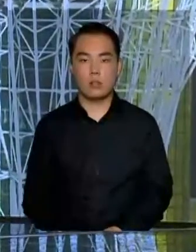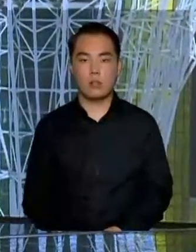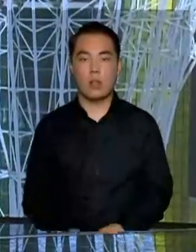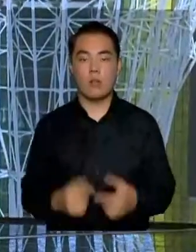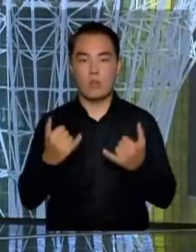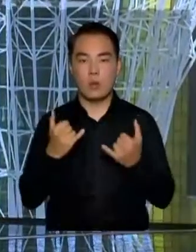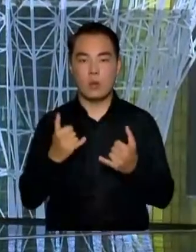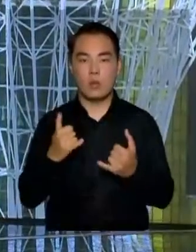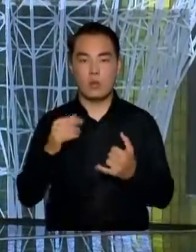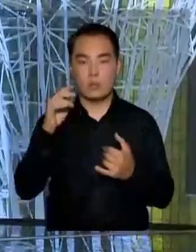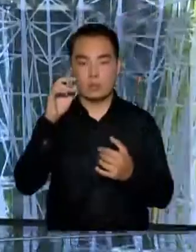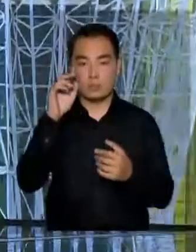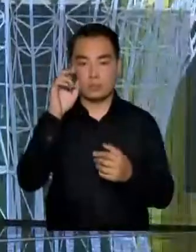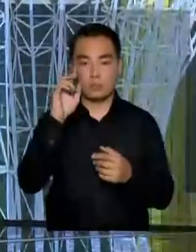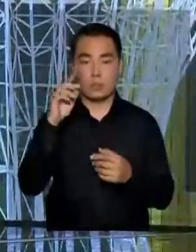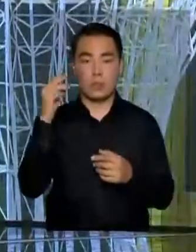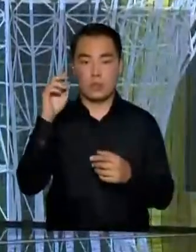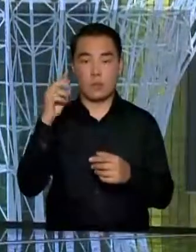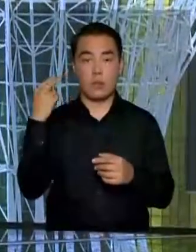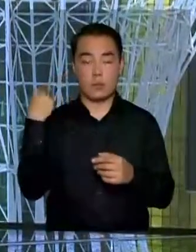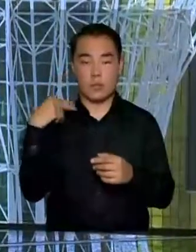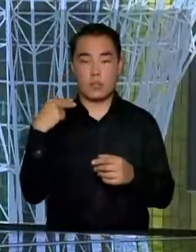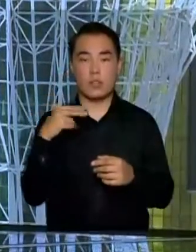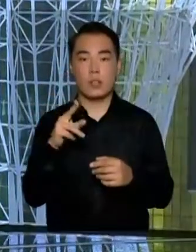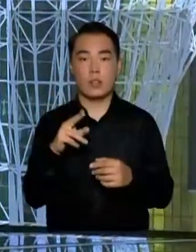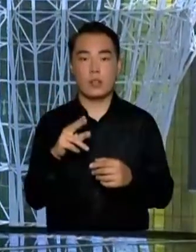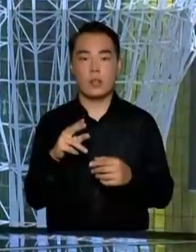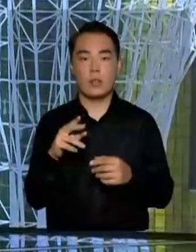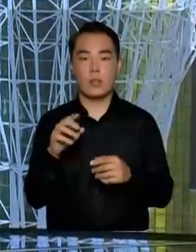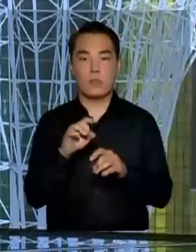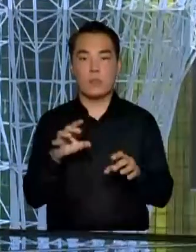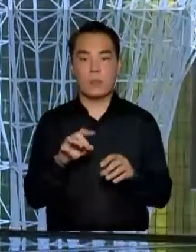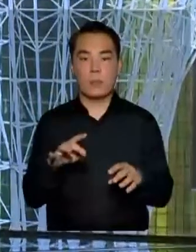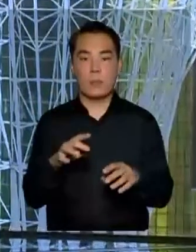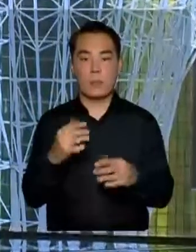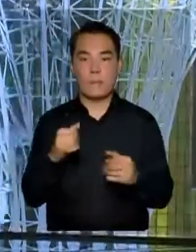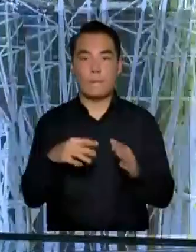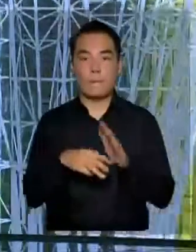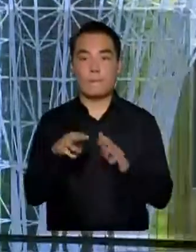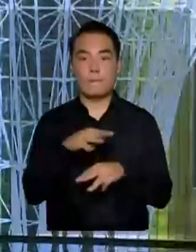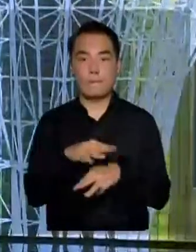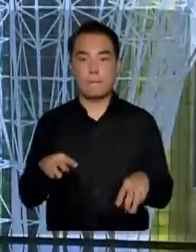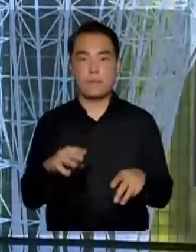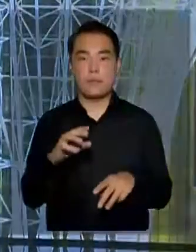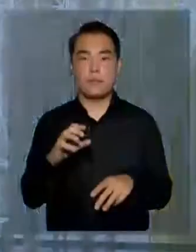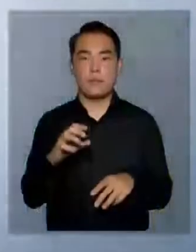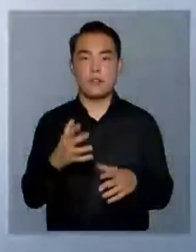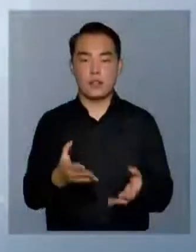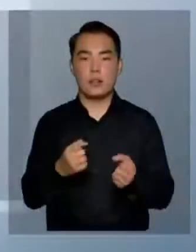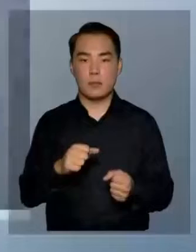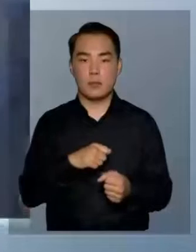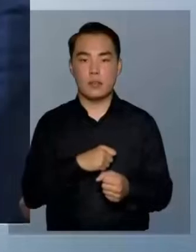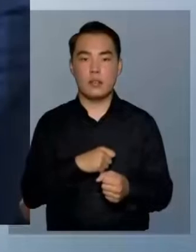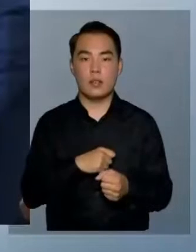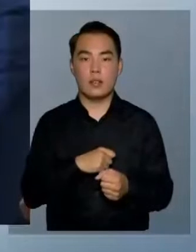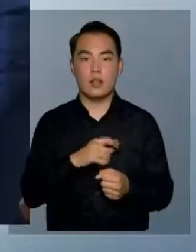Бүгін мемлекет басшысы Қасым Жомарт Тоқаев парламент сенатының төрағасы Мәулен Әшімбаевты қабылдады. Президентке сенаттың еліміздегі